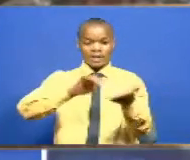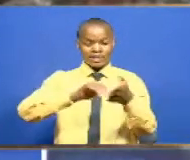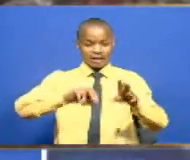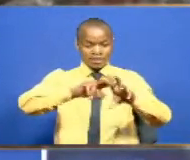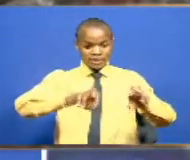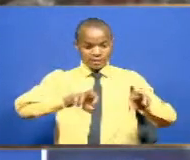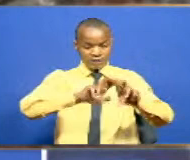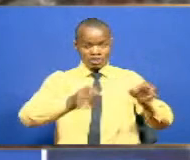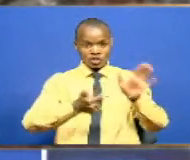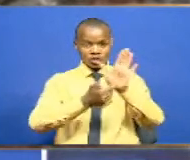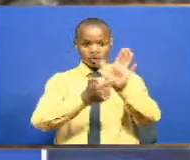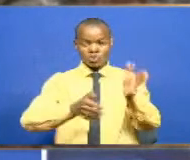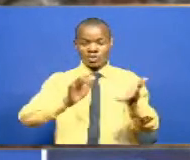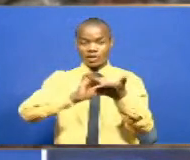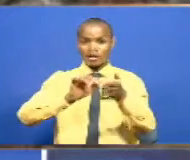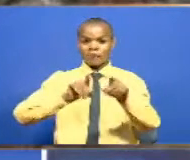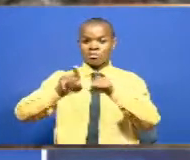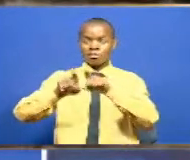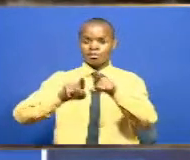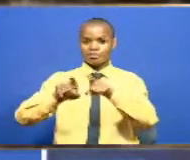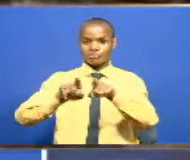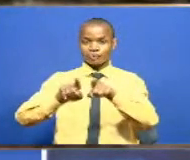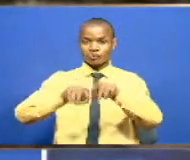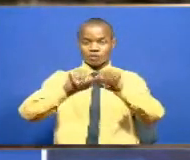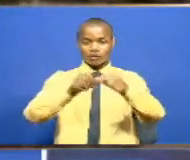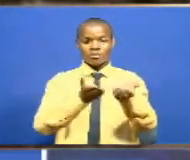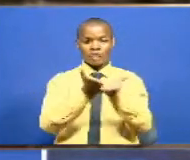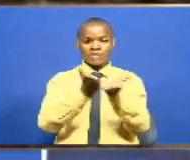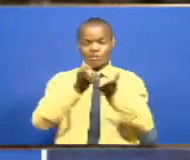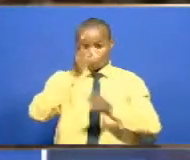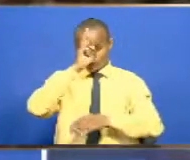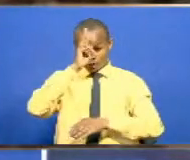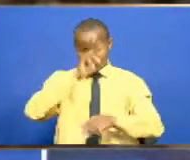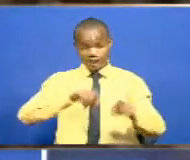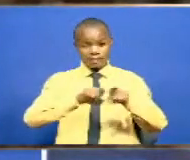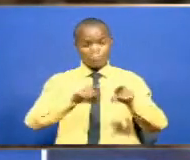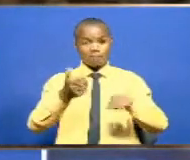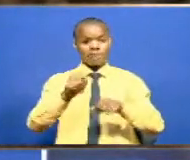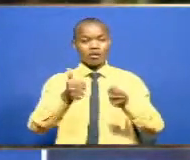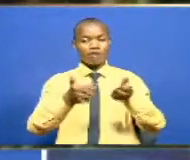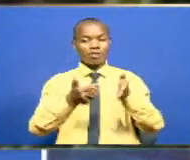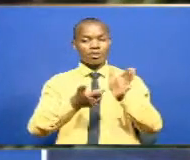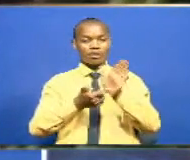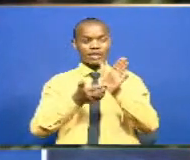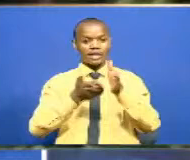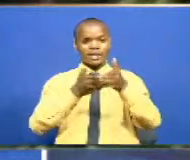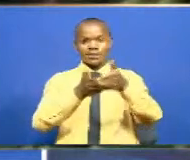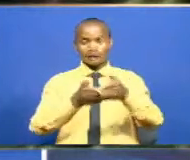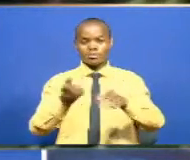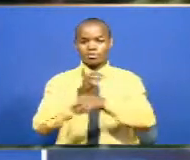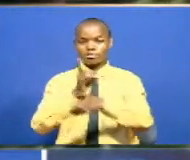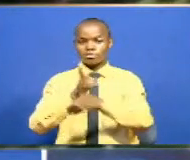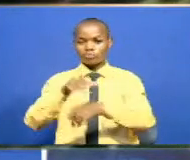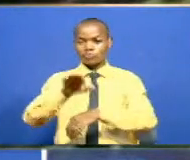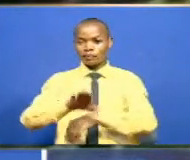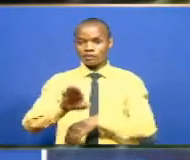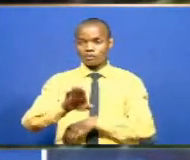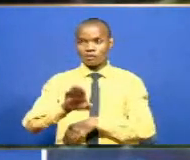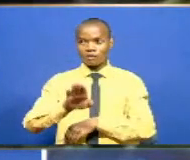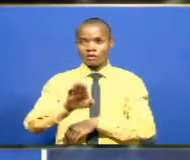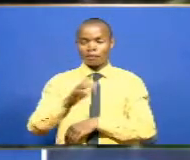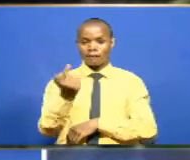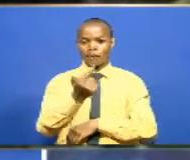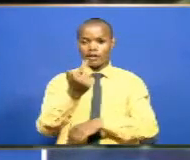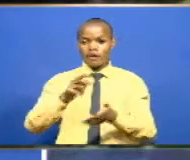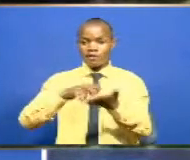za kitengo cha safari za ndege cha huduma ya taifa ya polisi hazijatoa mwongozo wa maeneo kadhaa. Ndege hiyo ilianguka ilipokuwa ikielekea